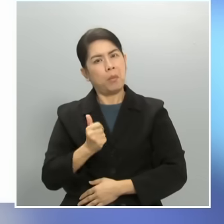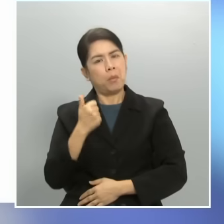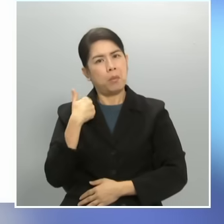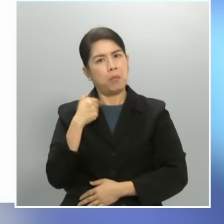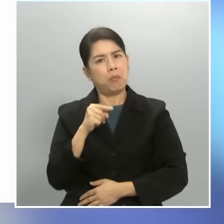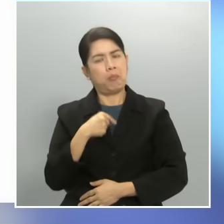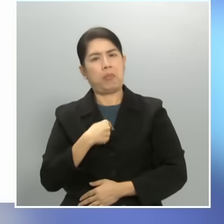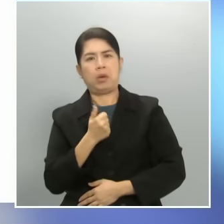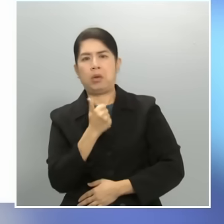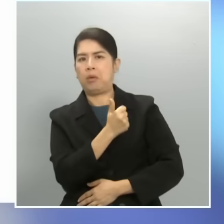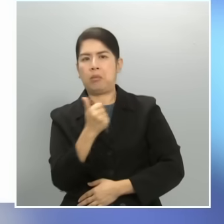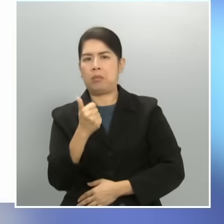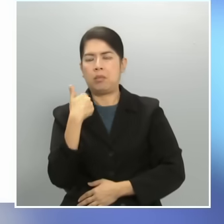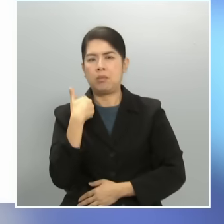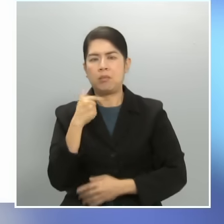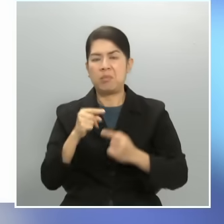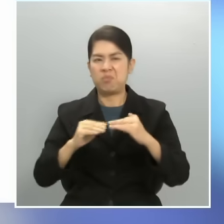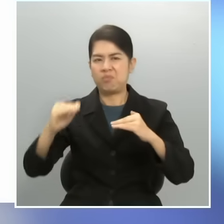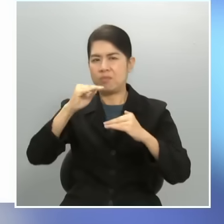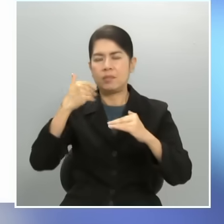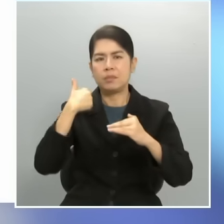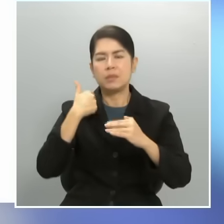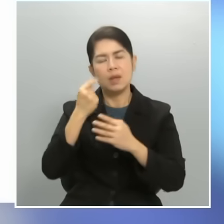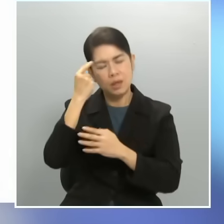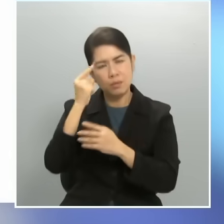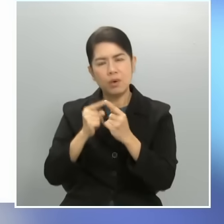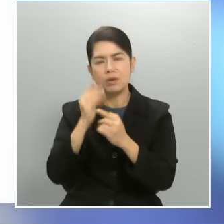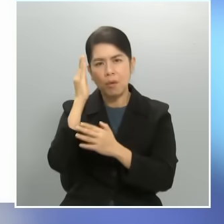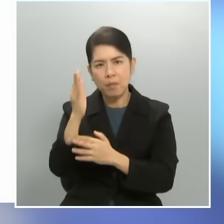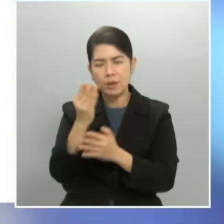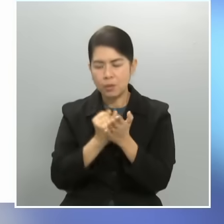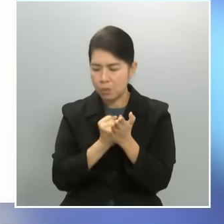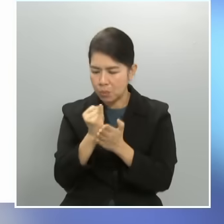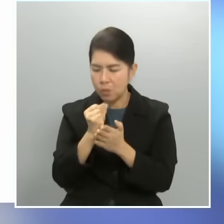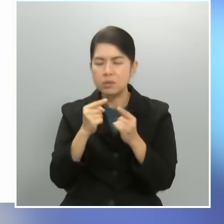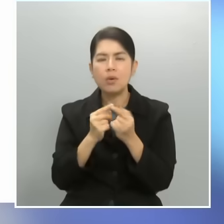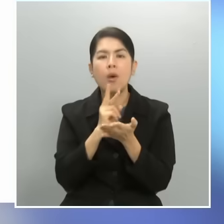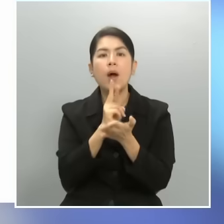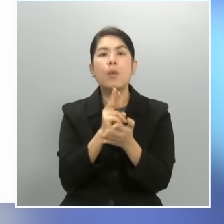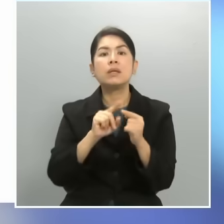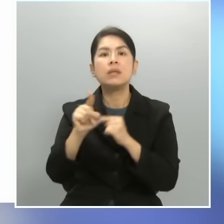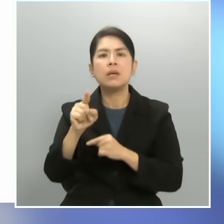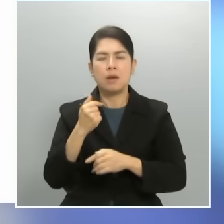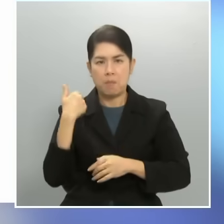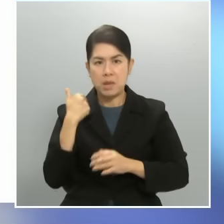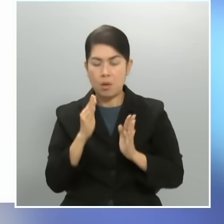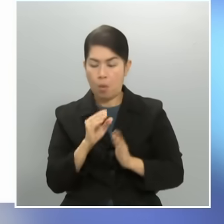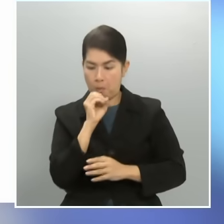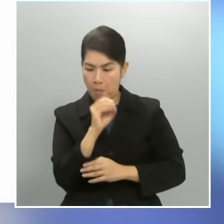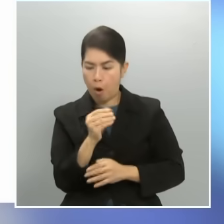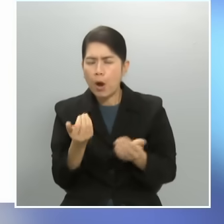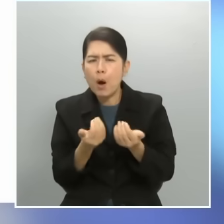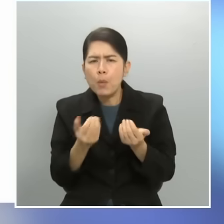พระทุกองค์ในไทยเป้าหมายต่อไปคือรางวัลที่ 1มีคนบอกให้ลองบูชายันต์ลูกแมวแล้วจะได้ผลดี